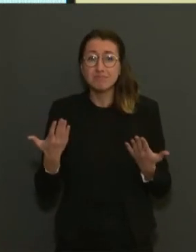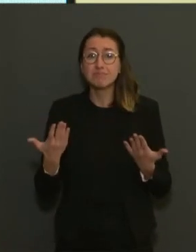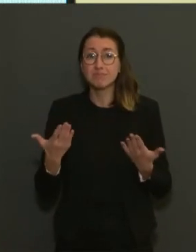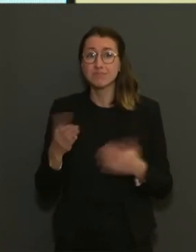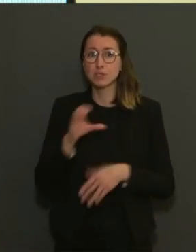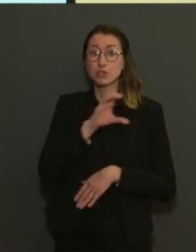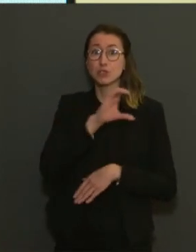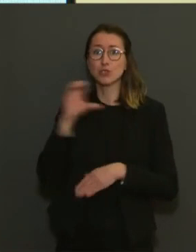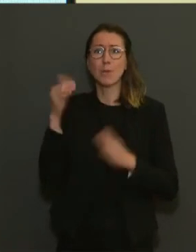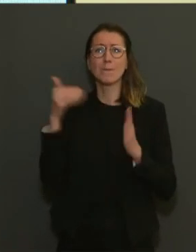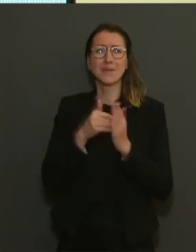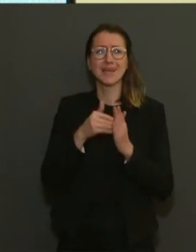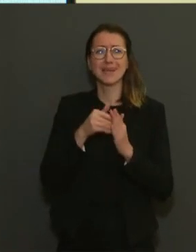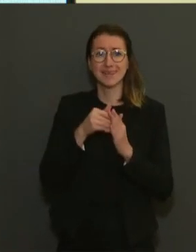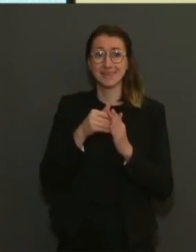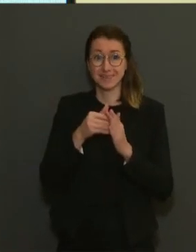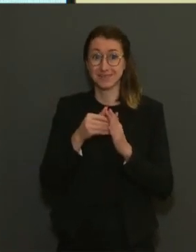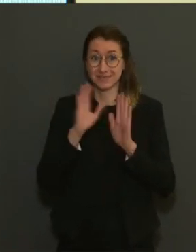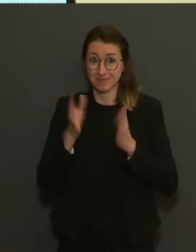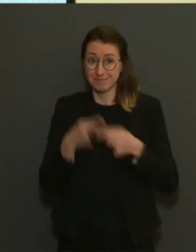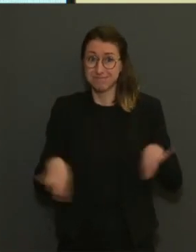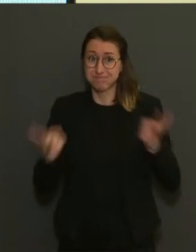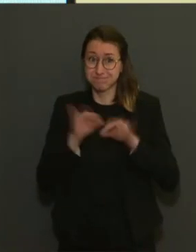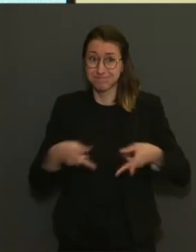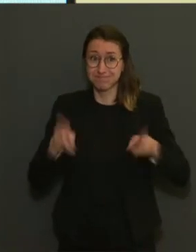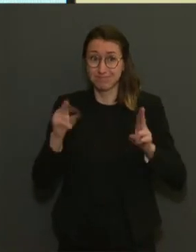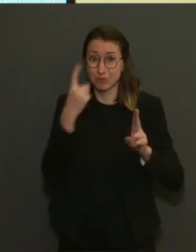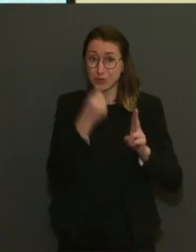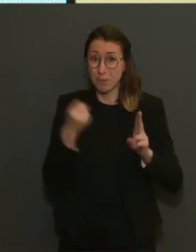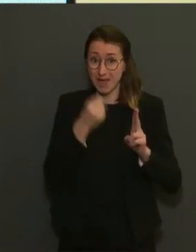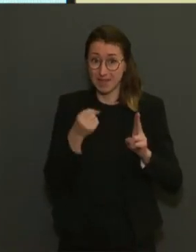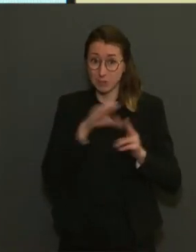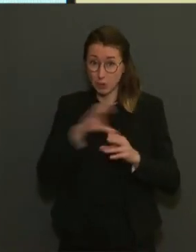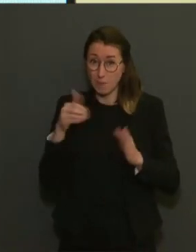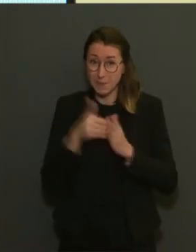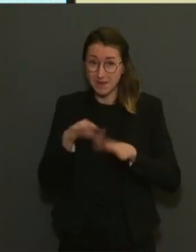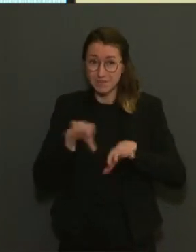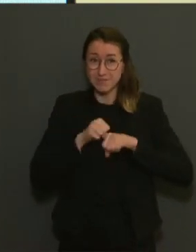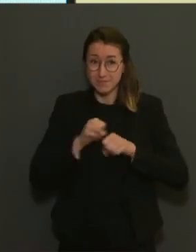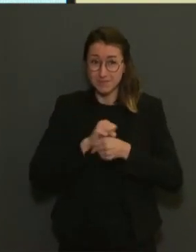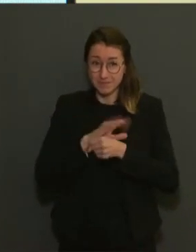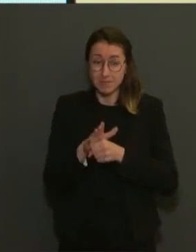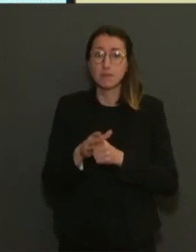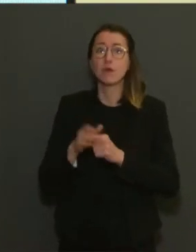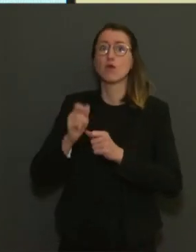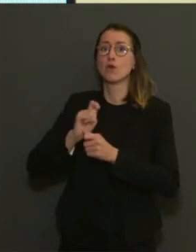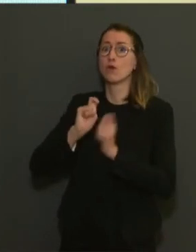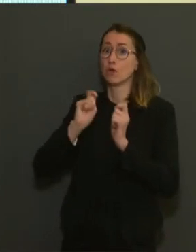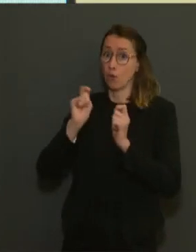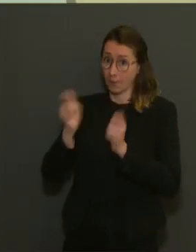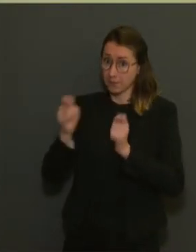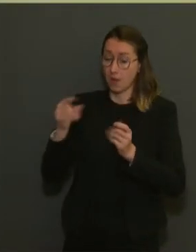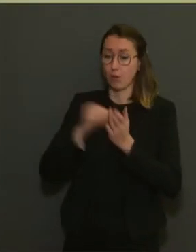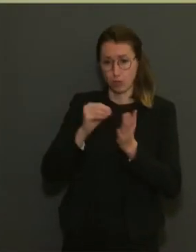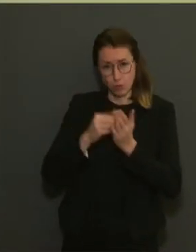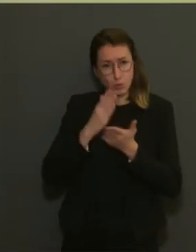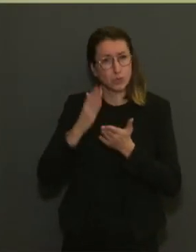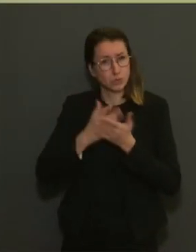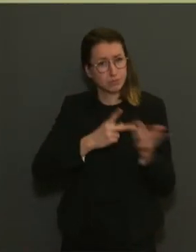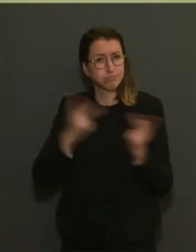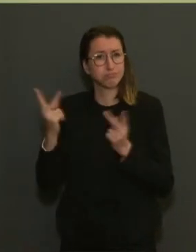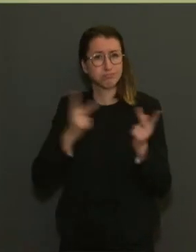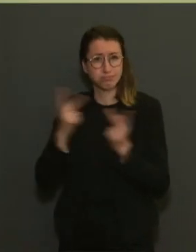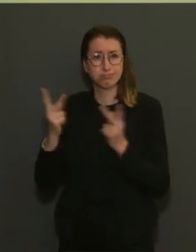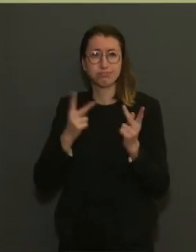000 nouvelles infections. Les admissions à l'hôpital restent importantes avec un doublement tous les 8 à 9